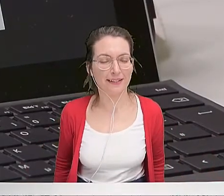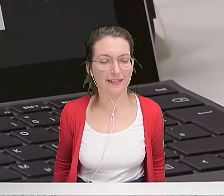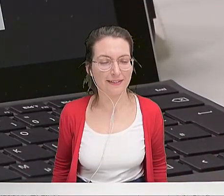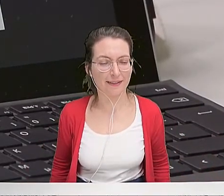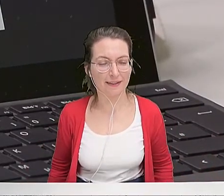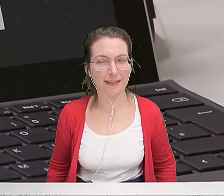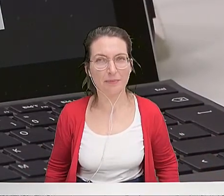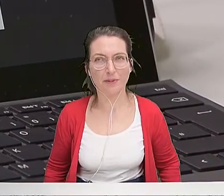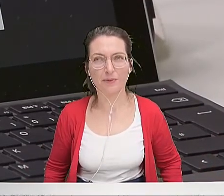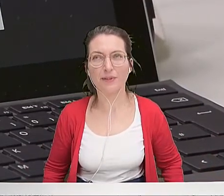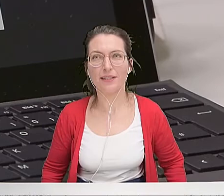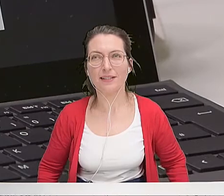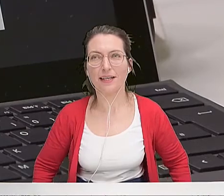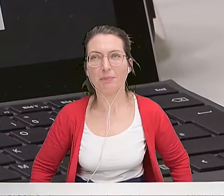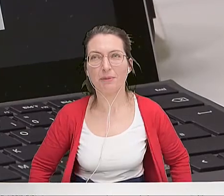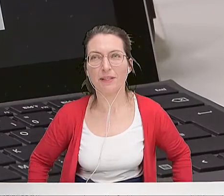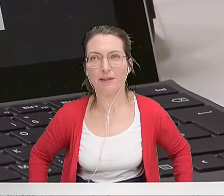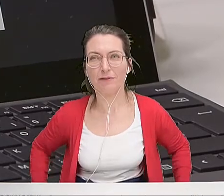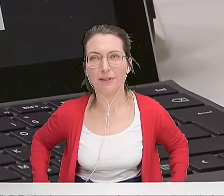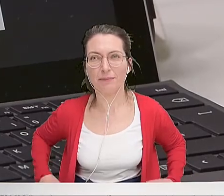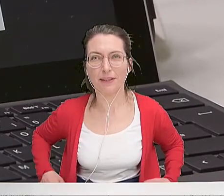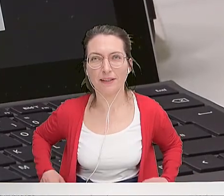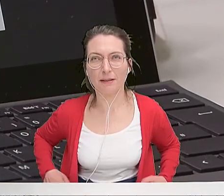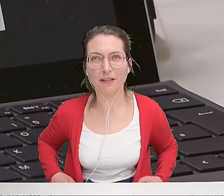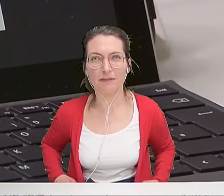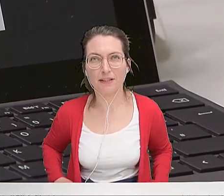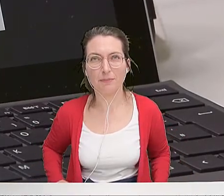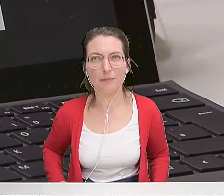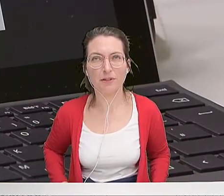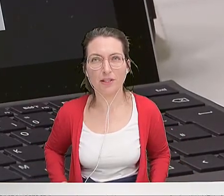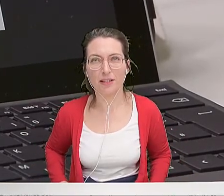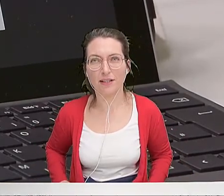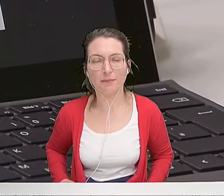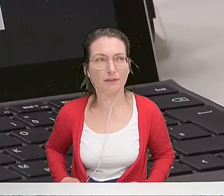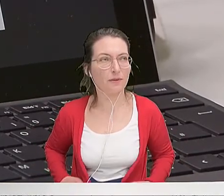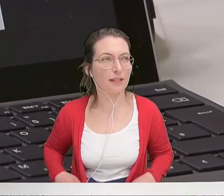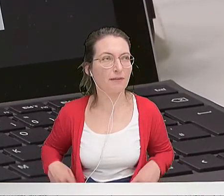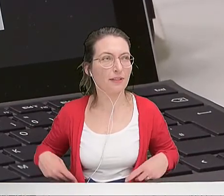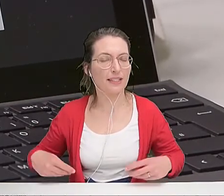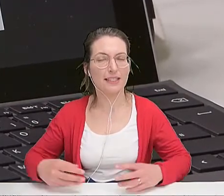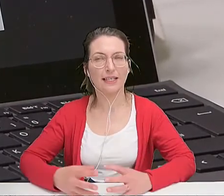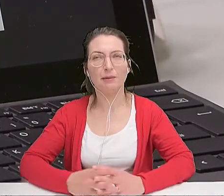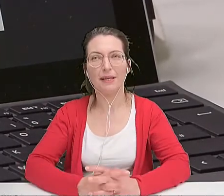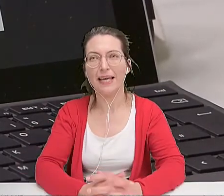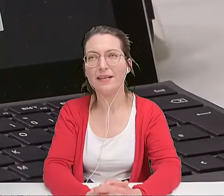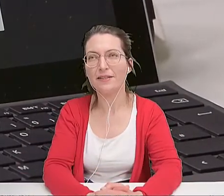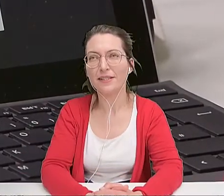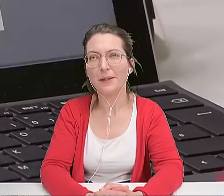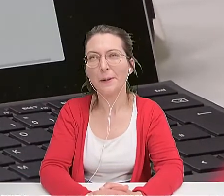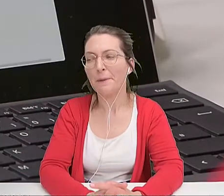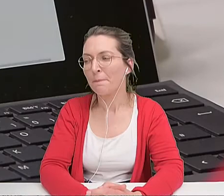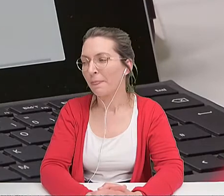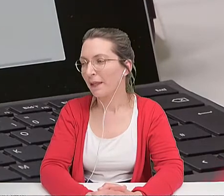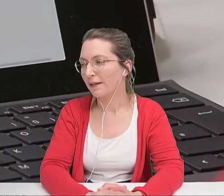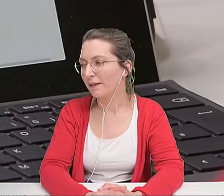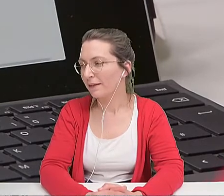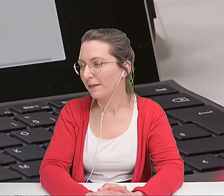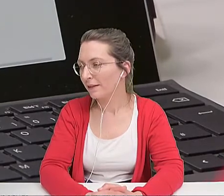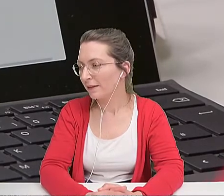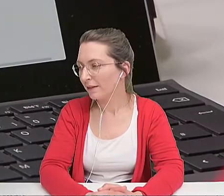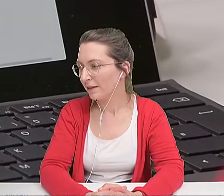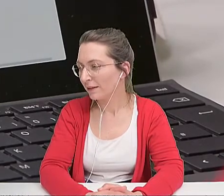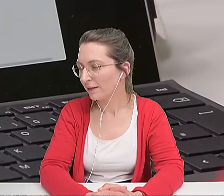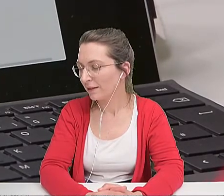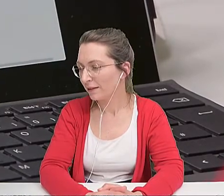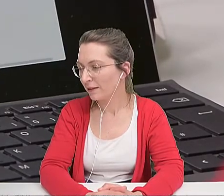nochmal als Personen direkt bei mir auf dem Tablet, was ich bei mir stehen habe, wenn du da einfach dein Teilen beendest. Genau, da gehe ich mal